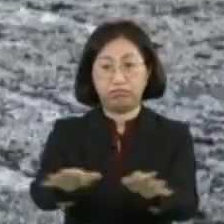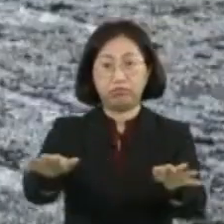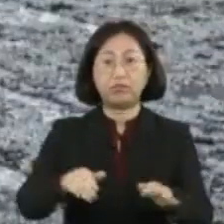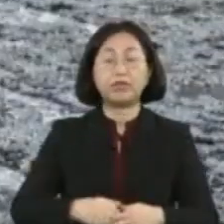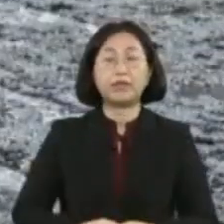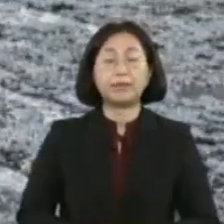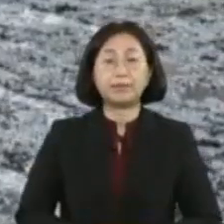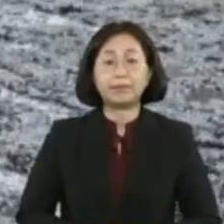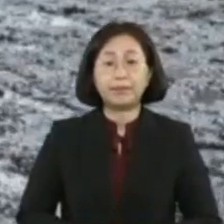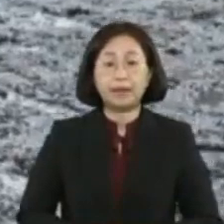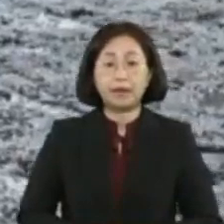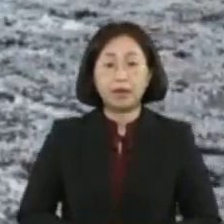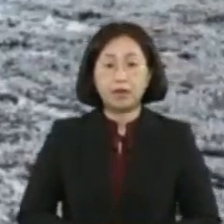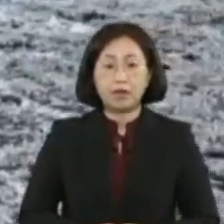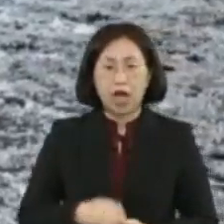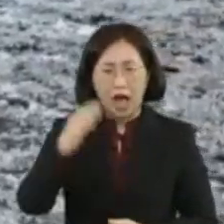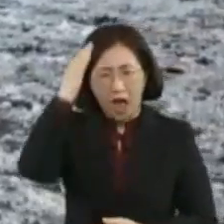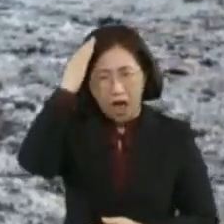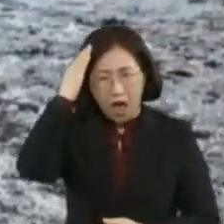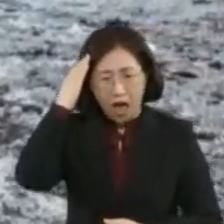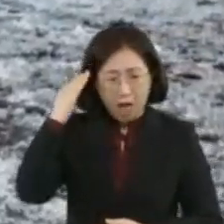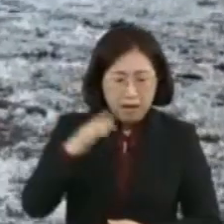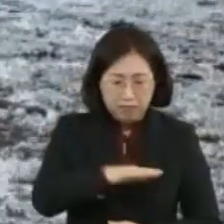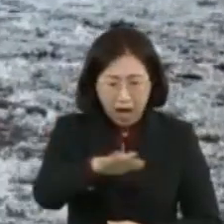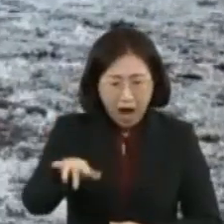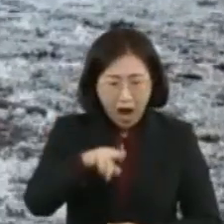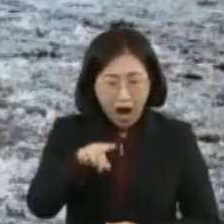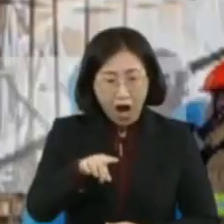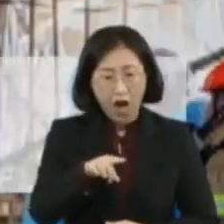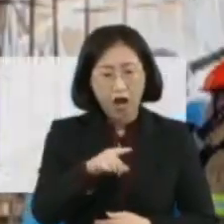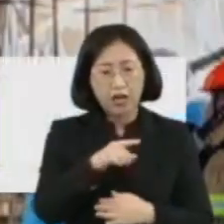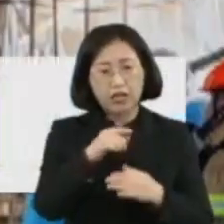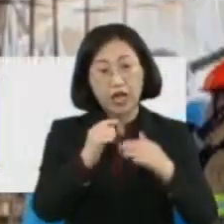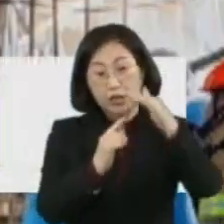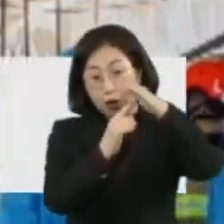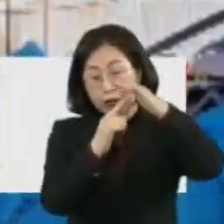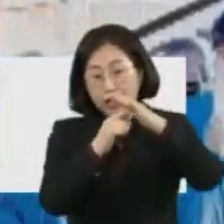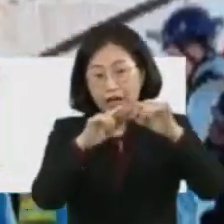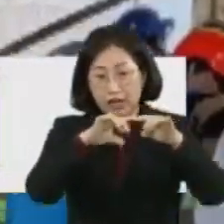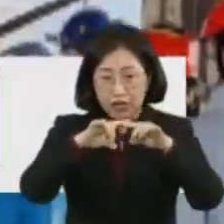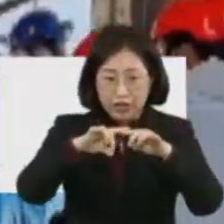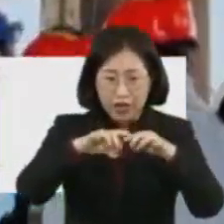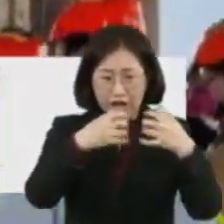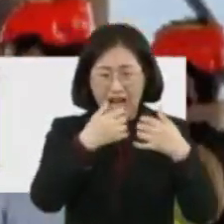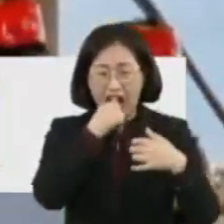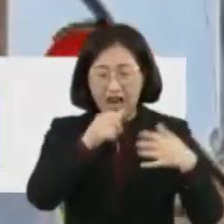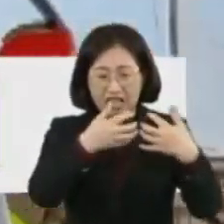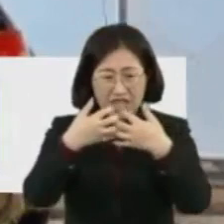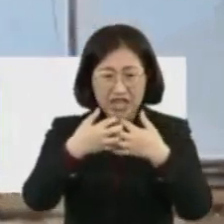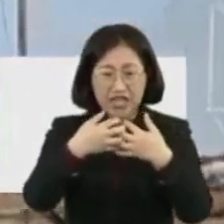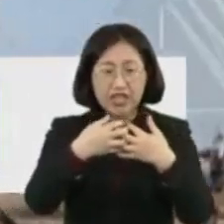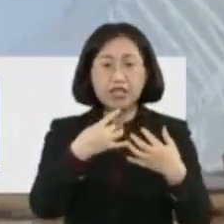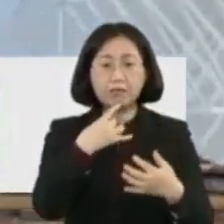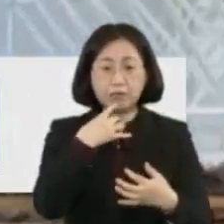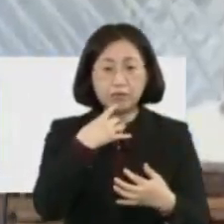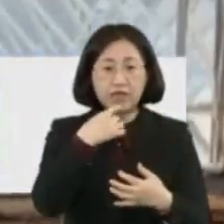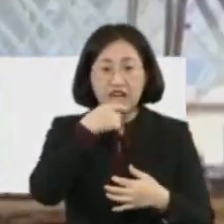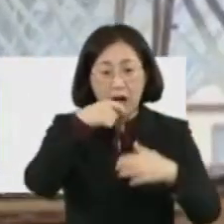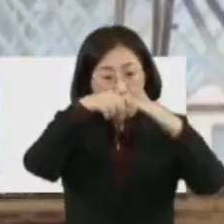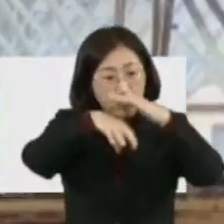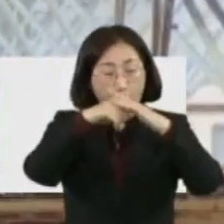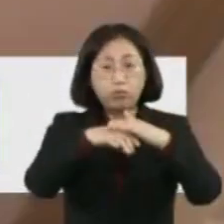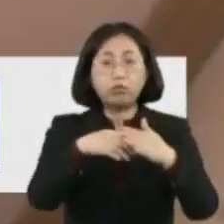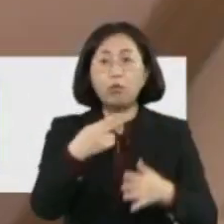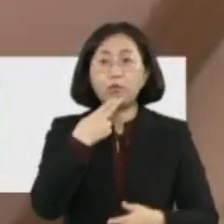추정됩니다. 그런데 새까맣게 탄 공장 천장엔 각종 전선과 철근만 가득할 뿐 스프링클러 흔적이 보이지